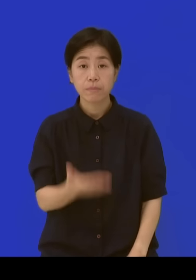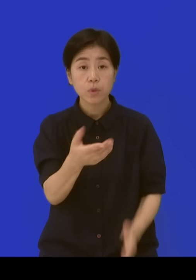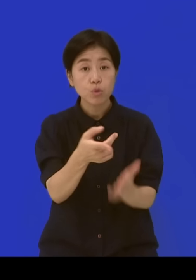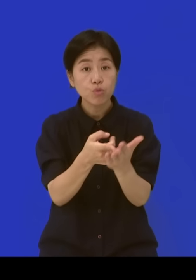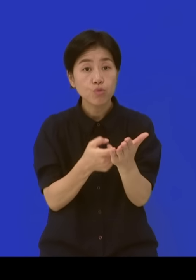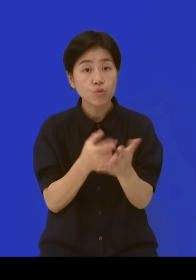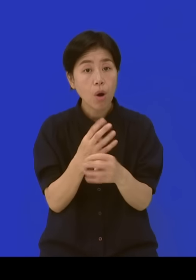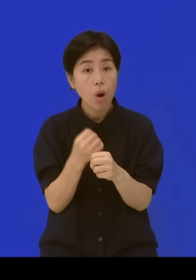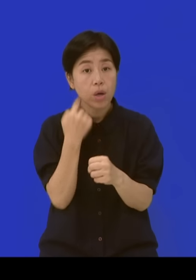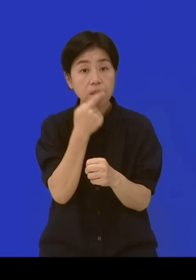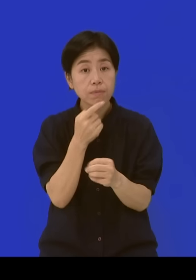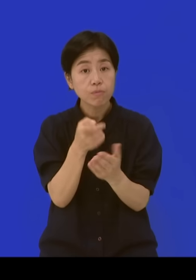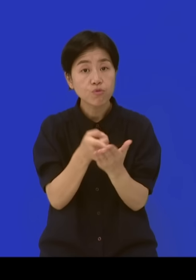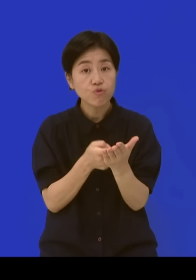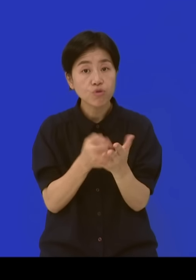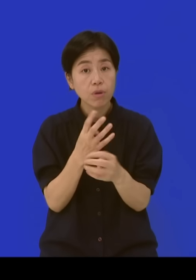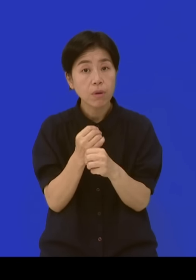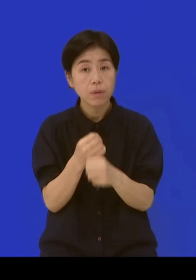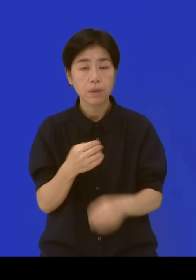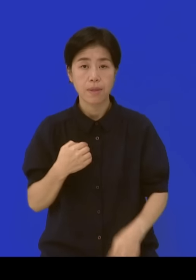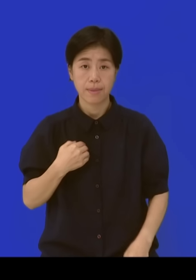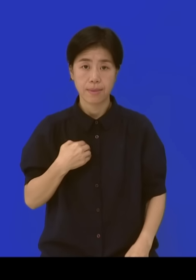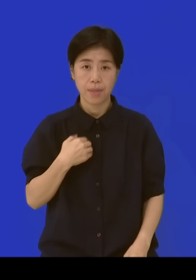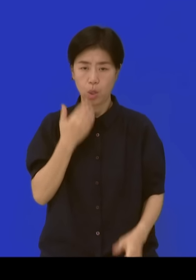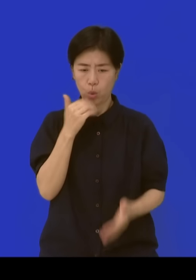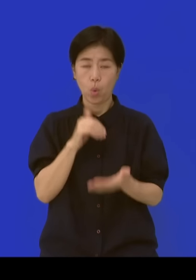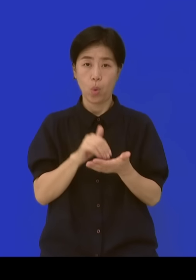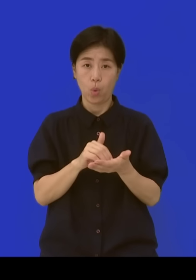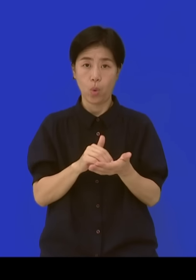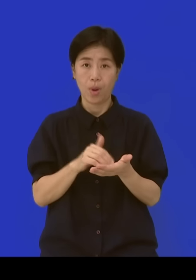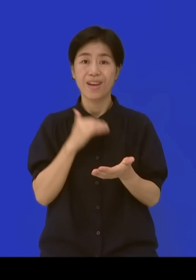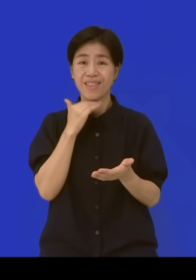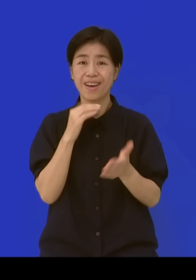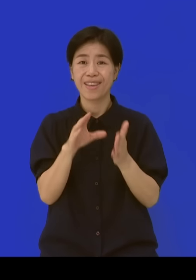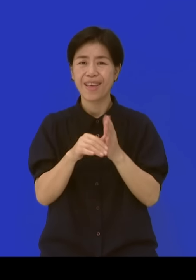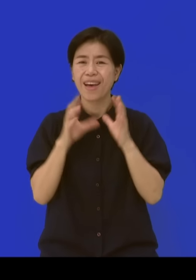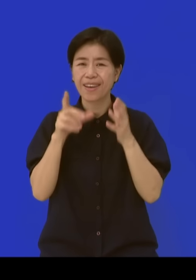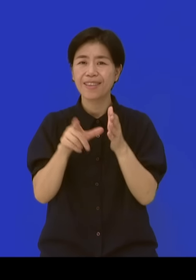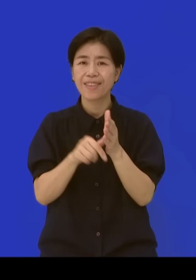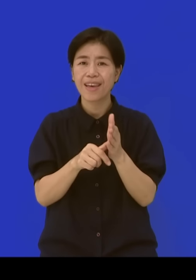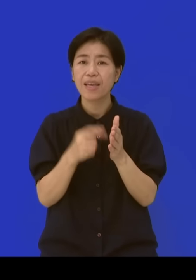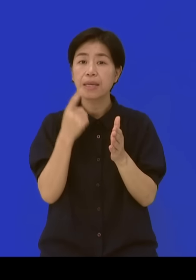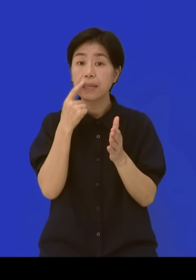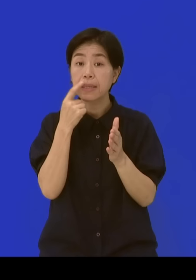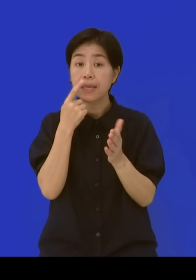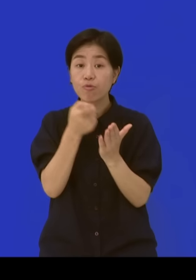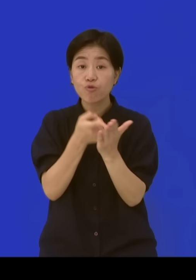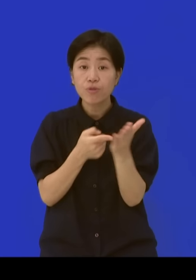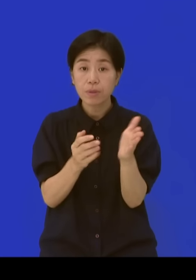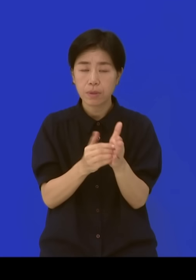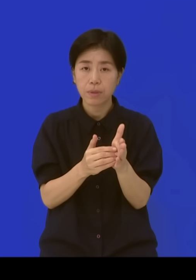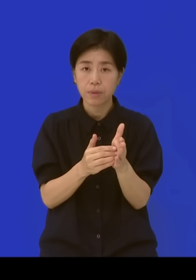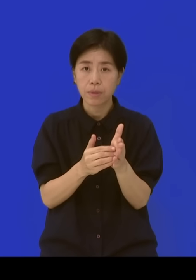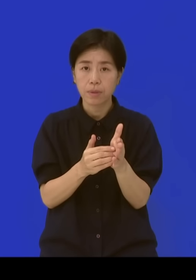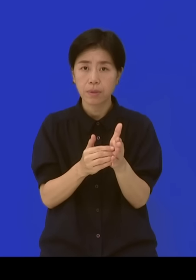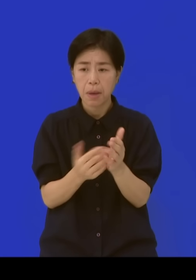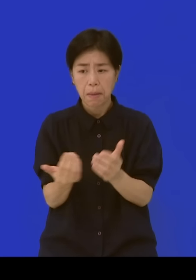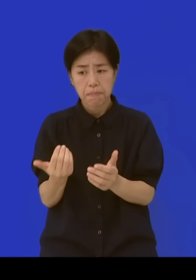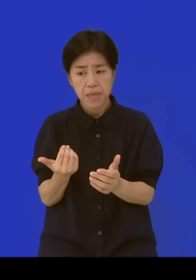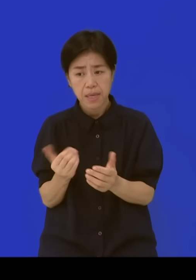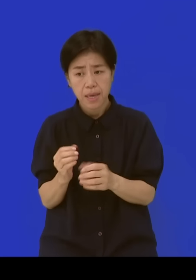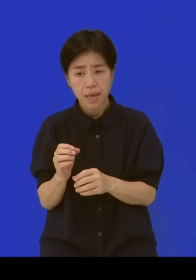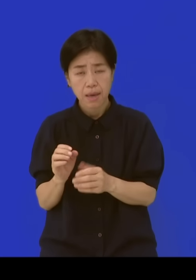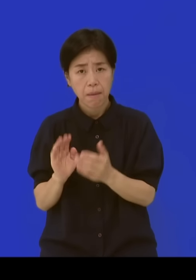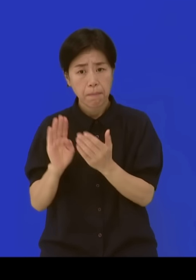수술을 언제 하신 거예요, 그러면? 저는 돌 때, 그러니까 아주 아기 때. 아주 아기 때 했던 거고요. 예. 그 시기가 너무 빨라도 안 되고 늦어도 안